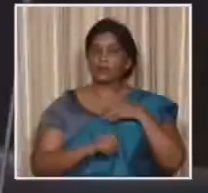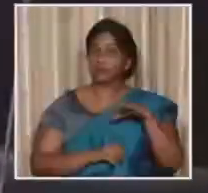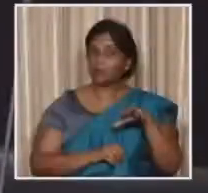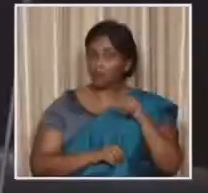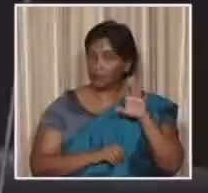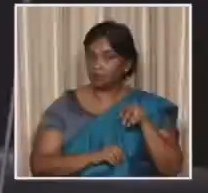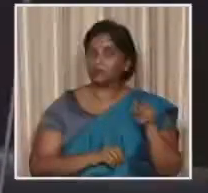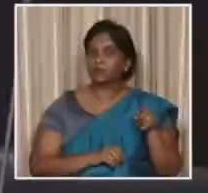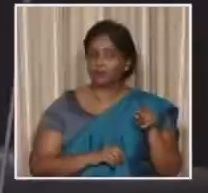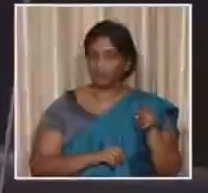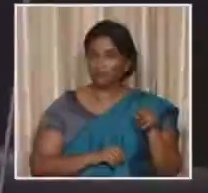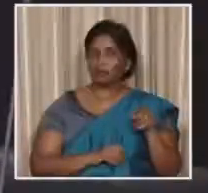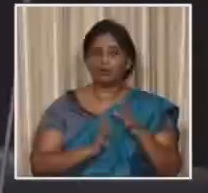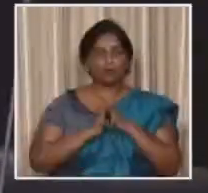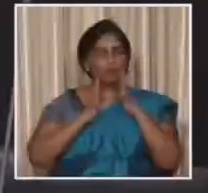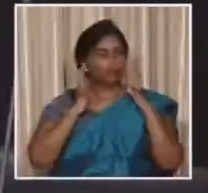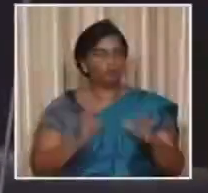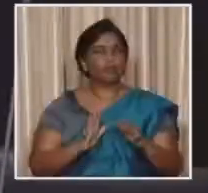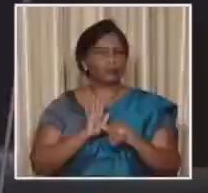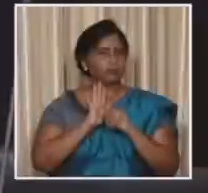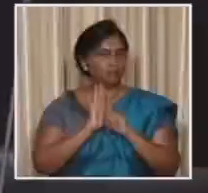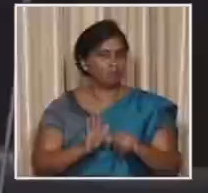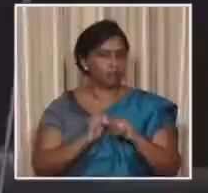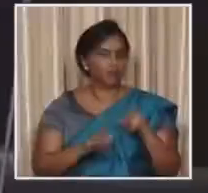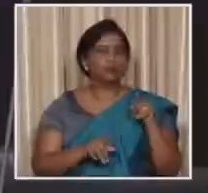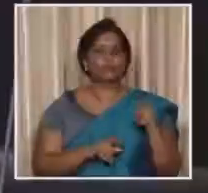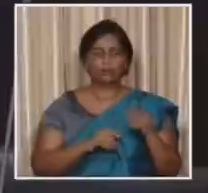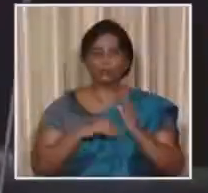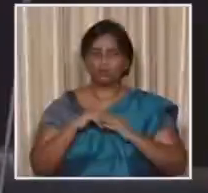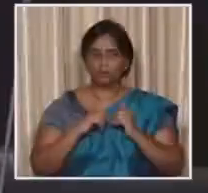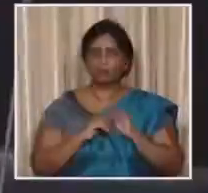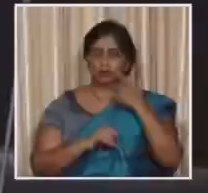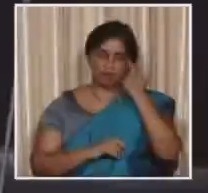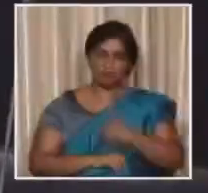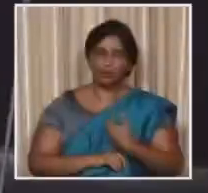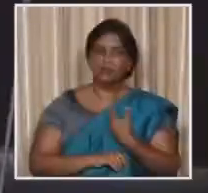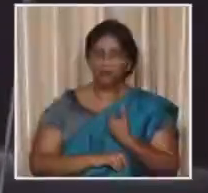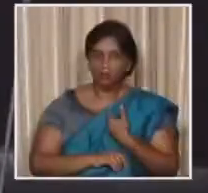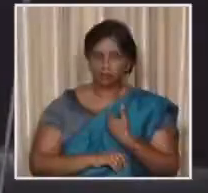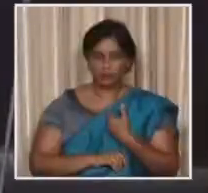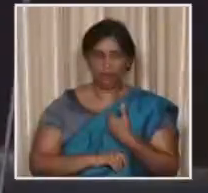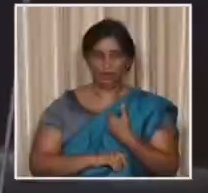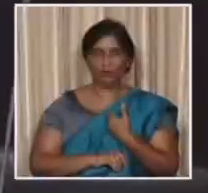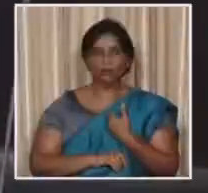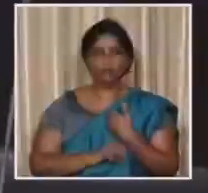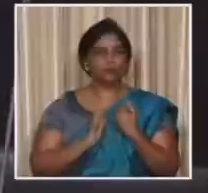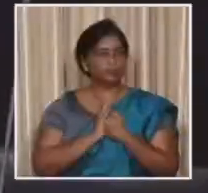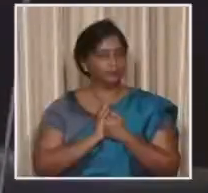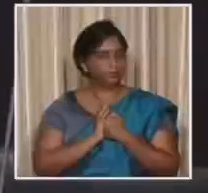තුල ඉතා විශාල අසාධාරණයකට ලක් වෙච්ච කෙනෙක් මම. ගරු